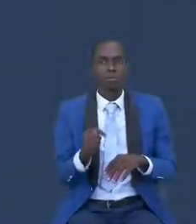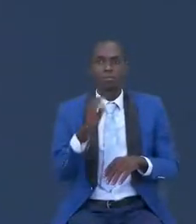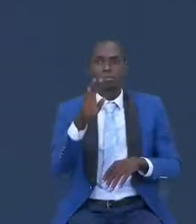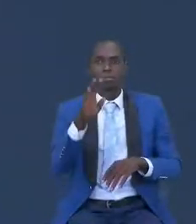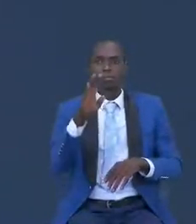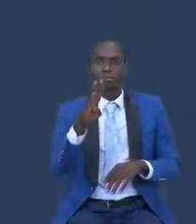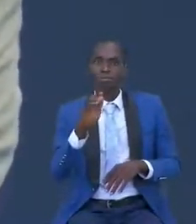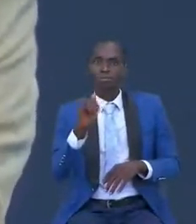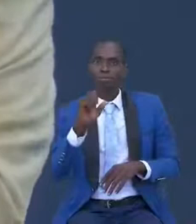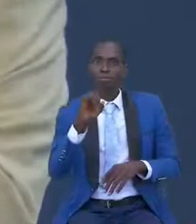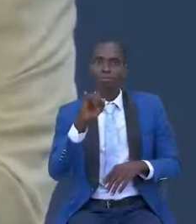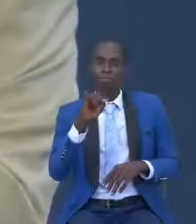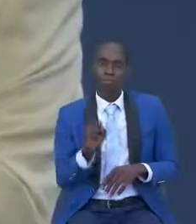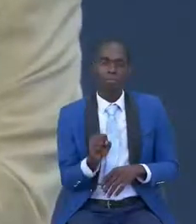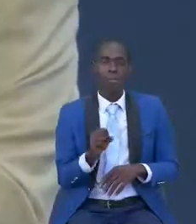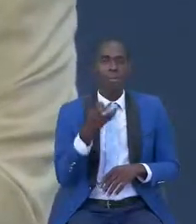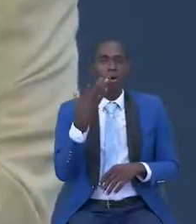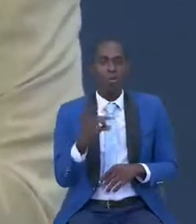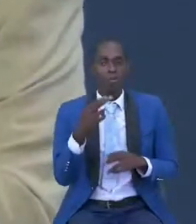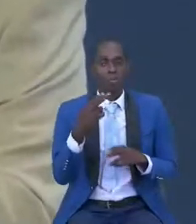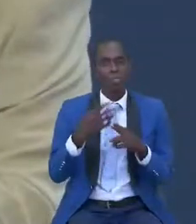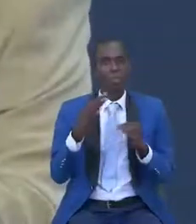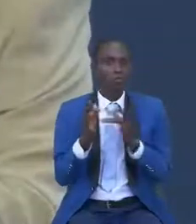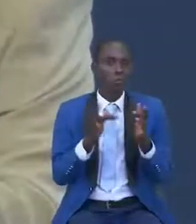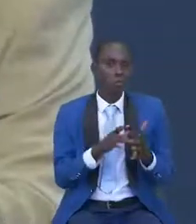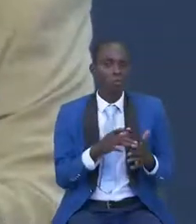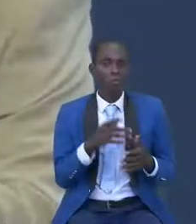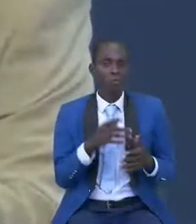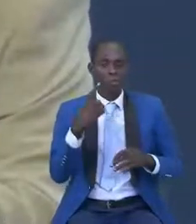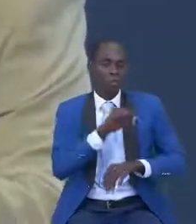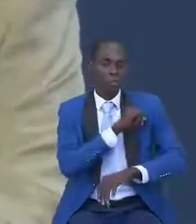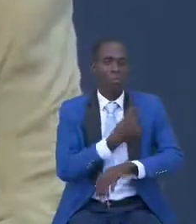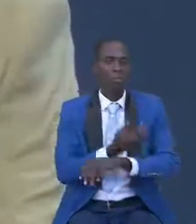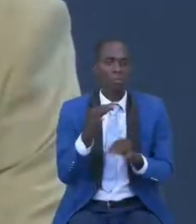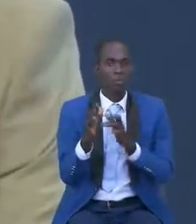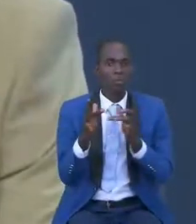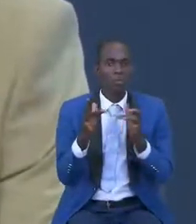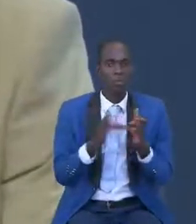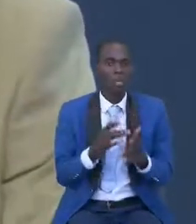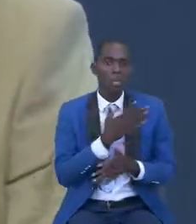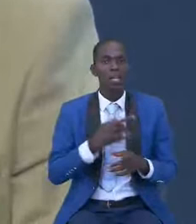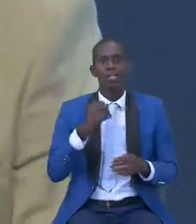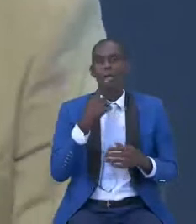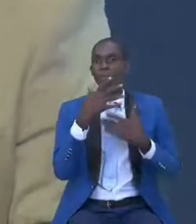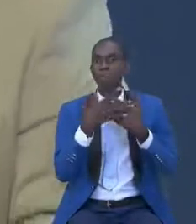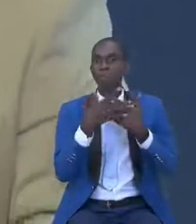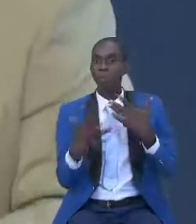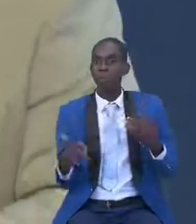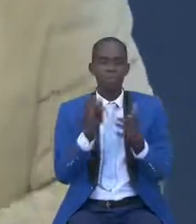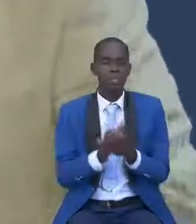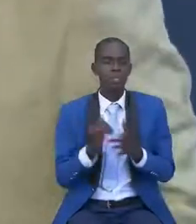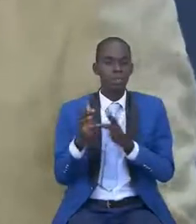se produisent sur la base du nom de Jésus, de l'autorité de